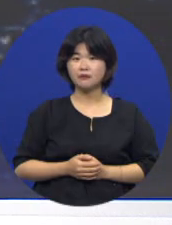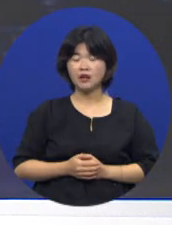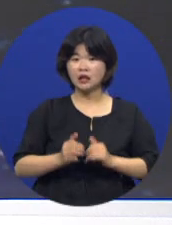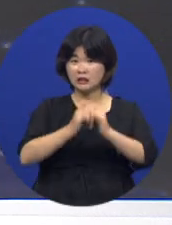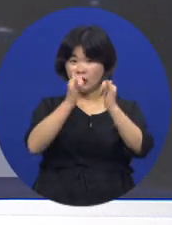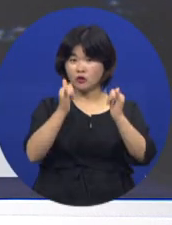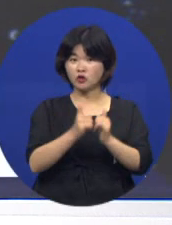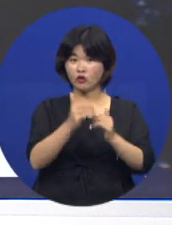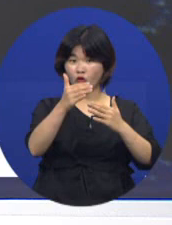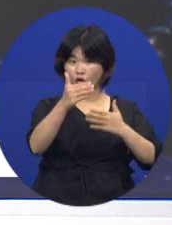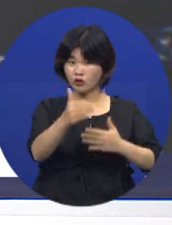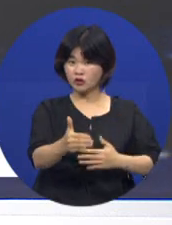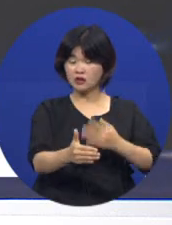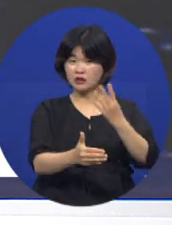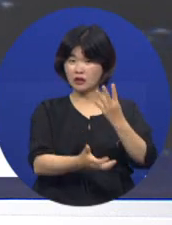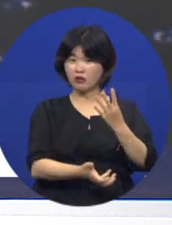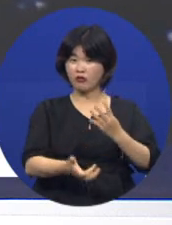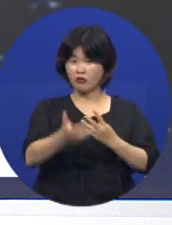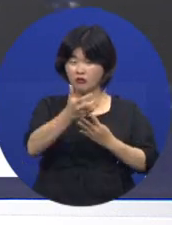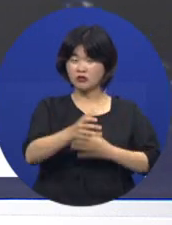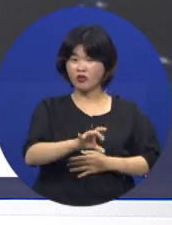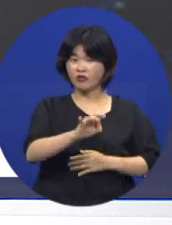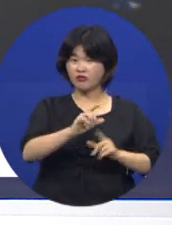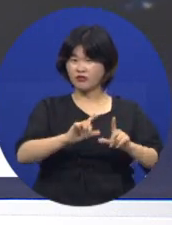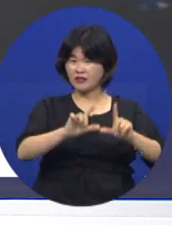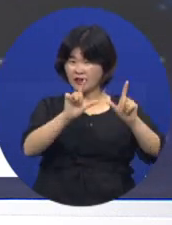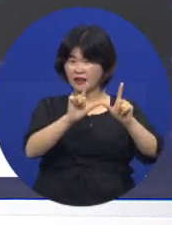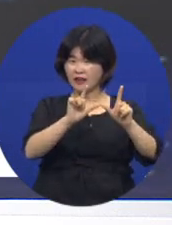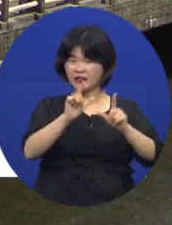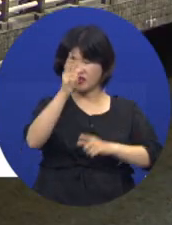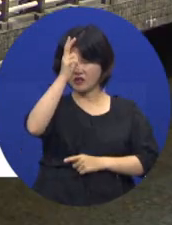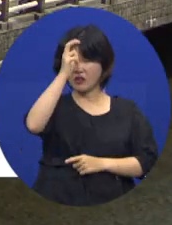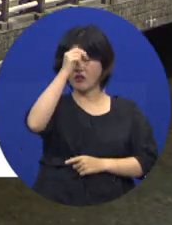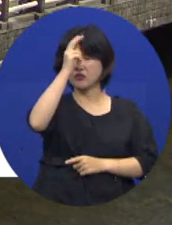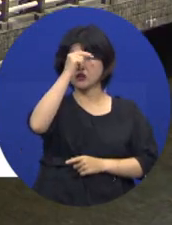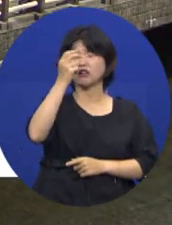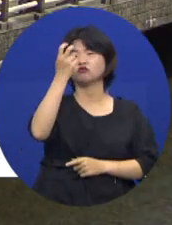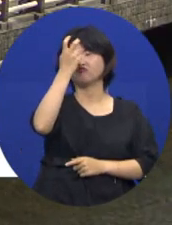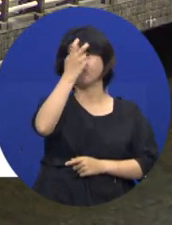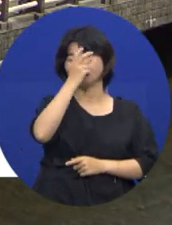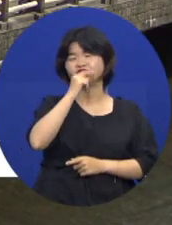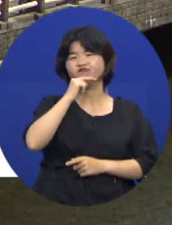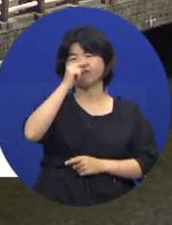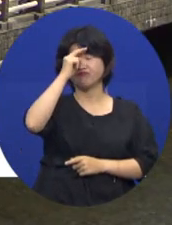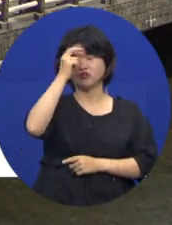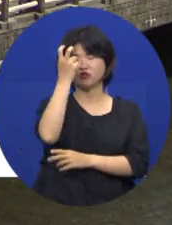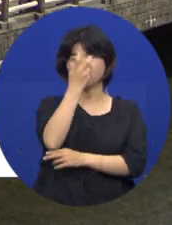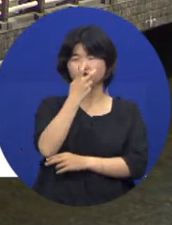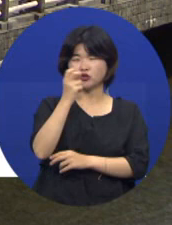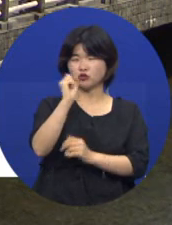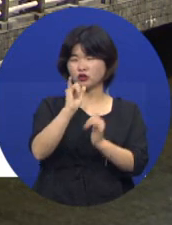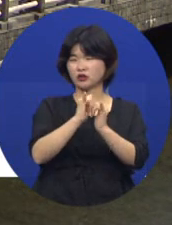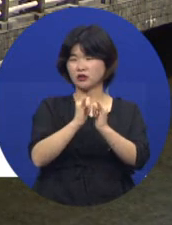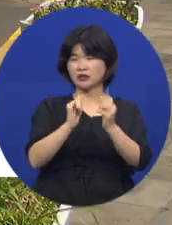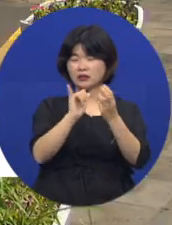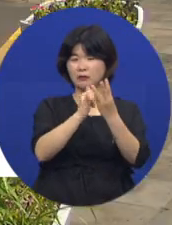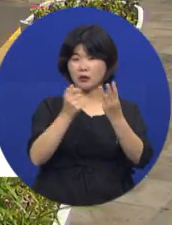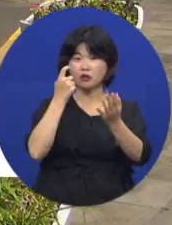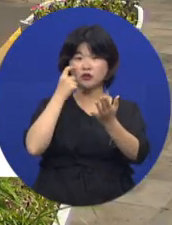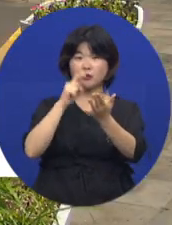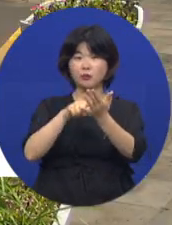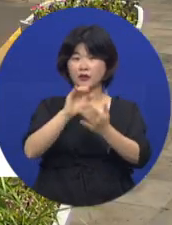사회적 거리두기 4 단계 격상 첫날 실시한 경찰의 음주운전 단속에 운전자 3명이 적발